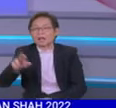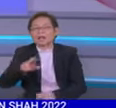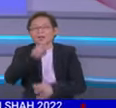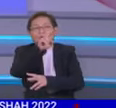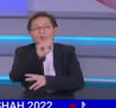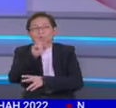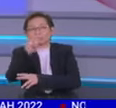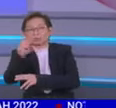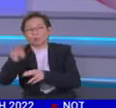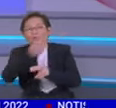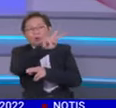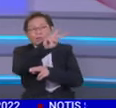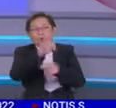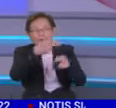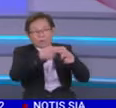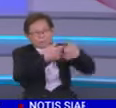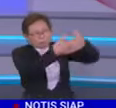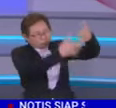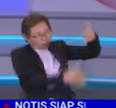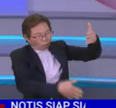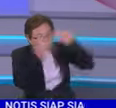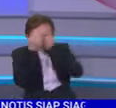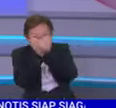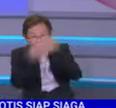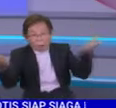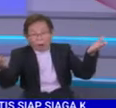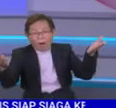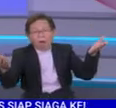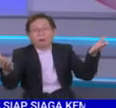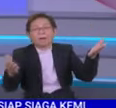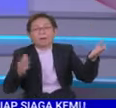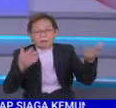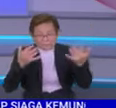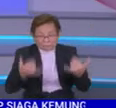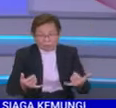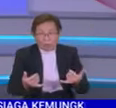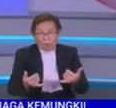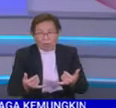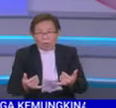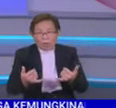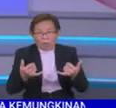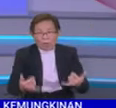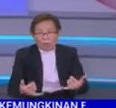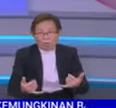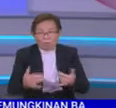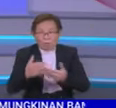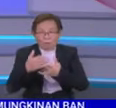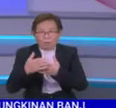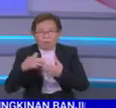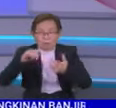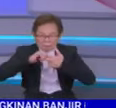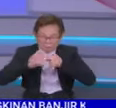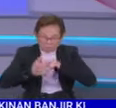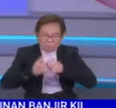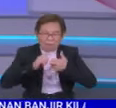antara 25 nama awal yang didedahkan jawatan Didier Deschamps yang kini berdepan krisis kecederaan pemain.